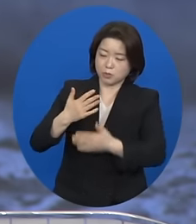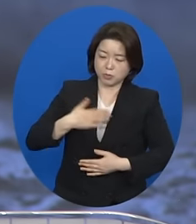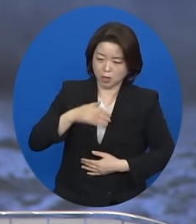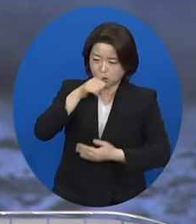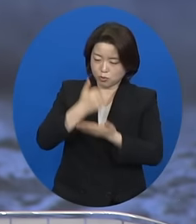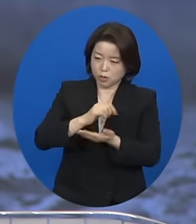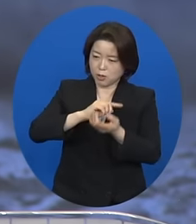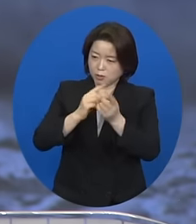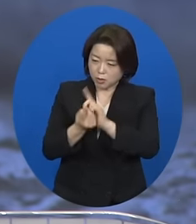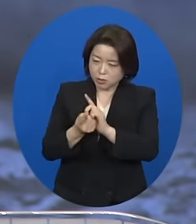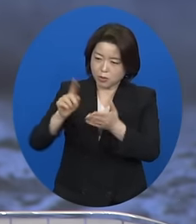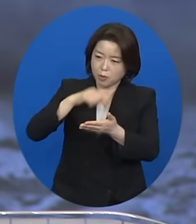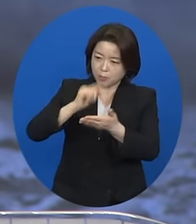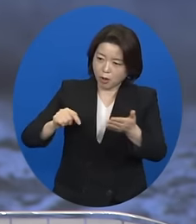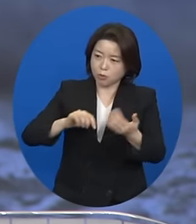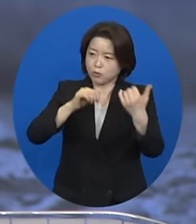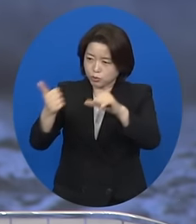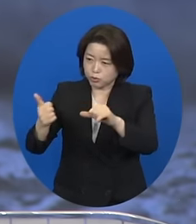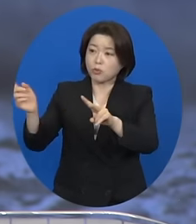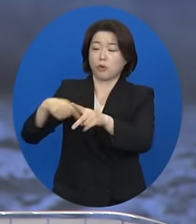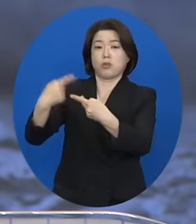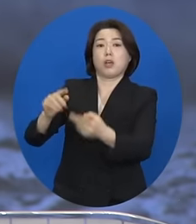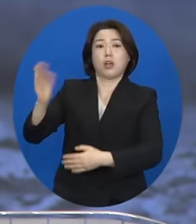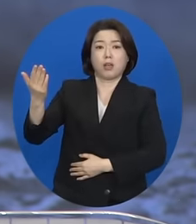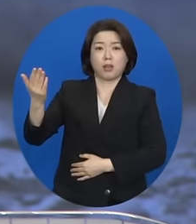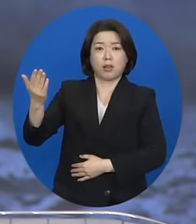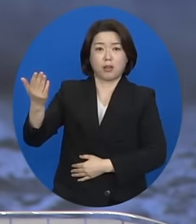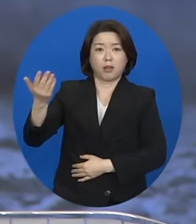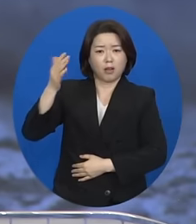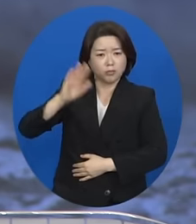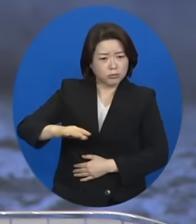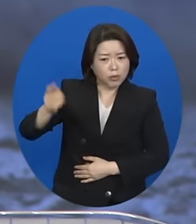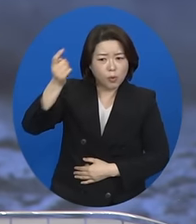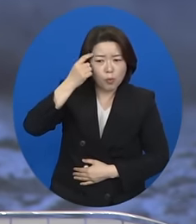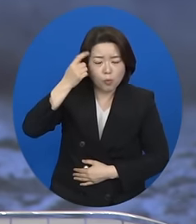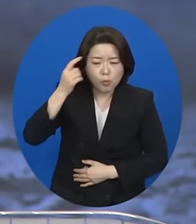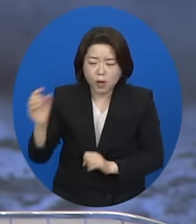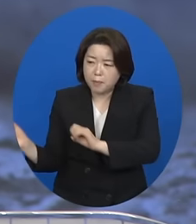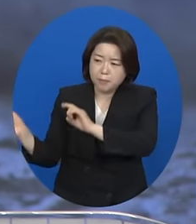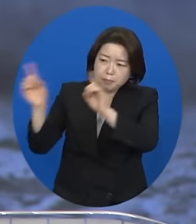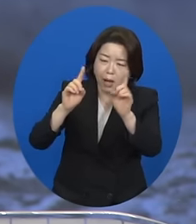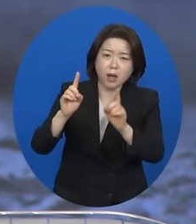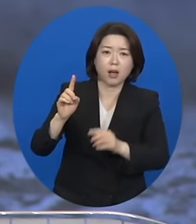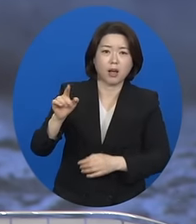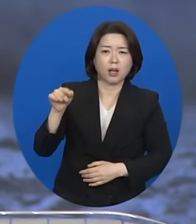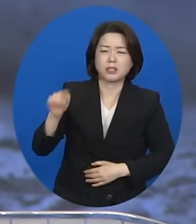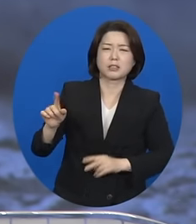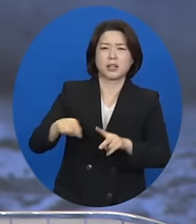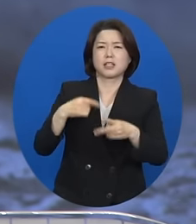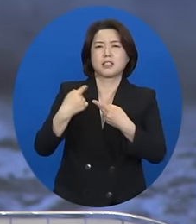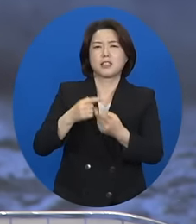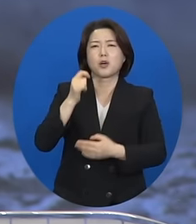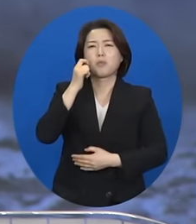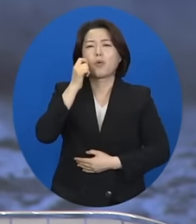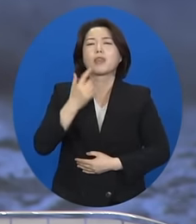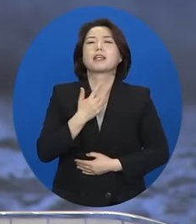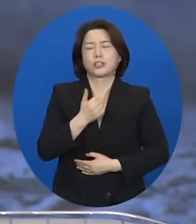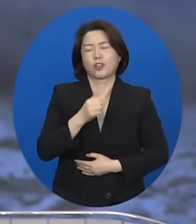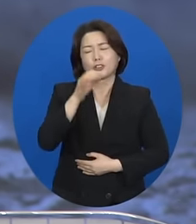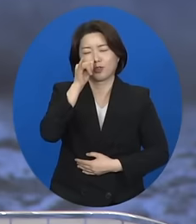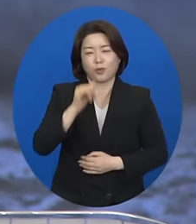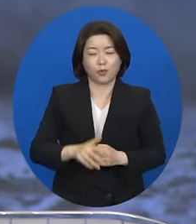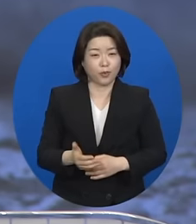우리의 죄를 다 셨구나 근데 왜 다시 살아나셨느니라이 부분이 이해가 되지 않는 적이 있었습니다 아마 여러분들